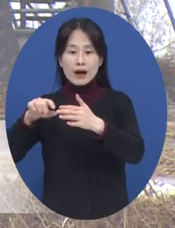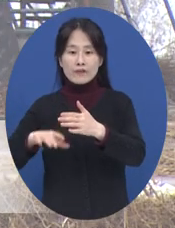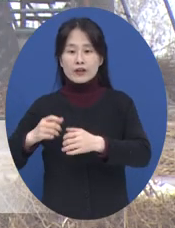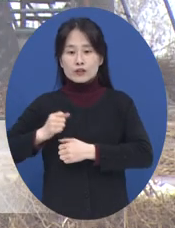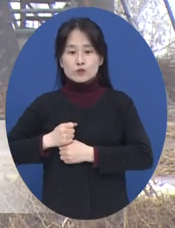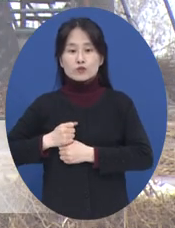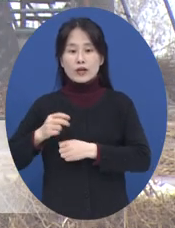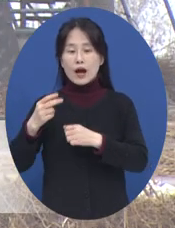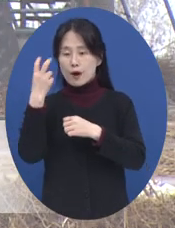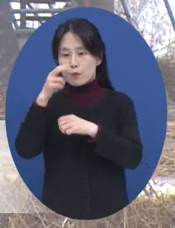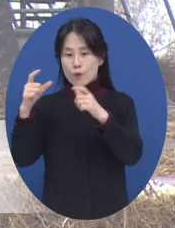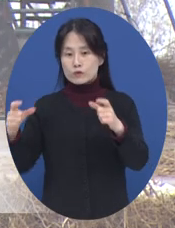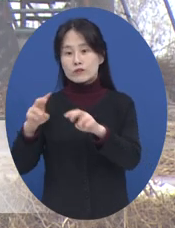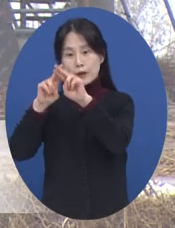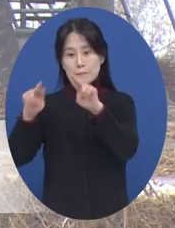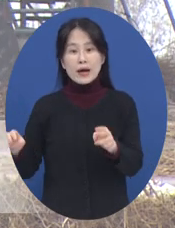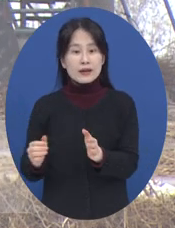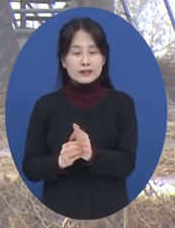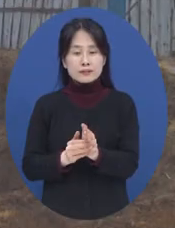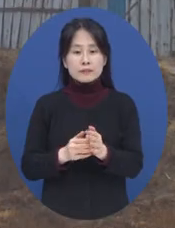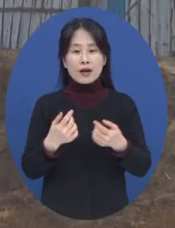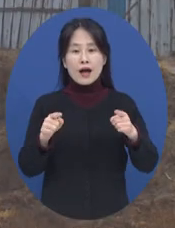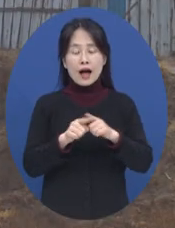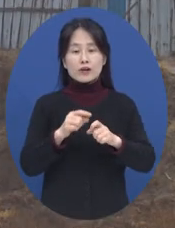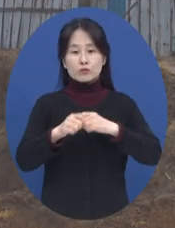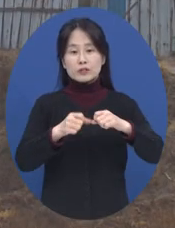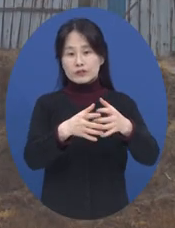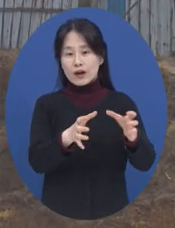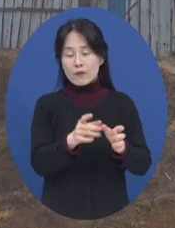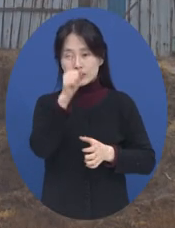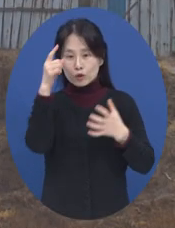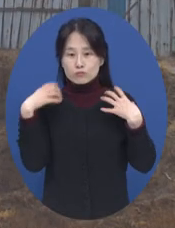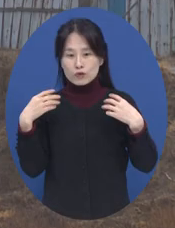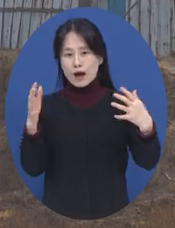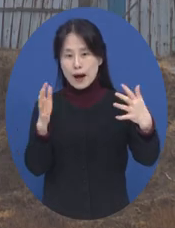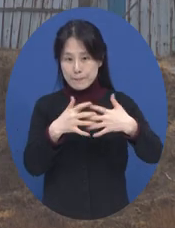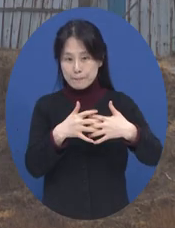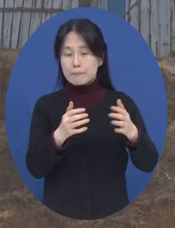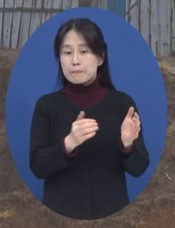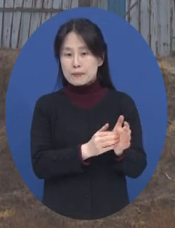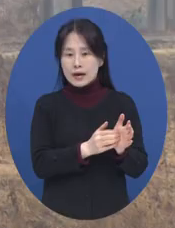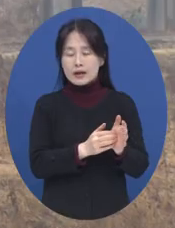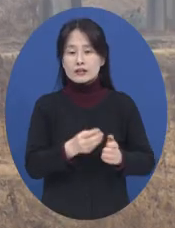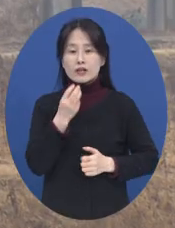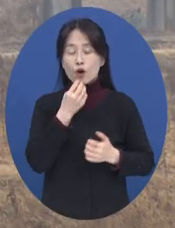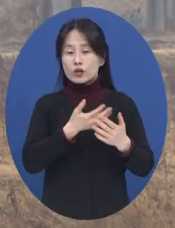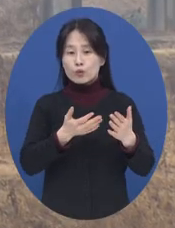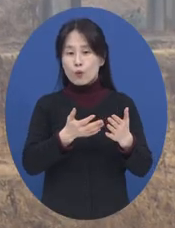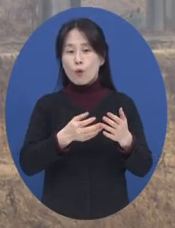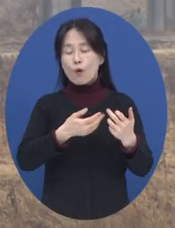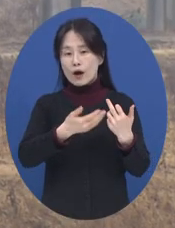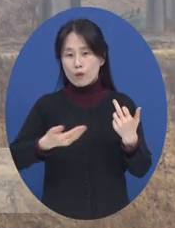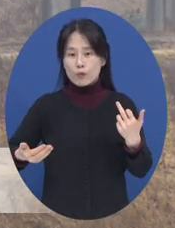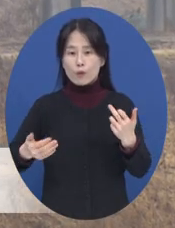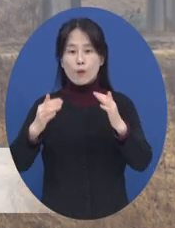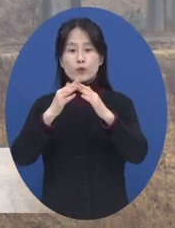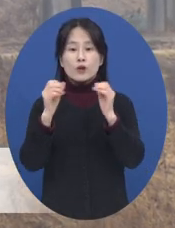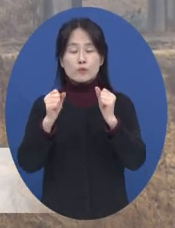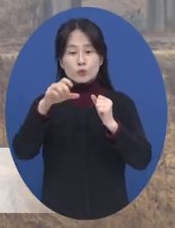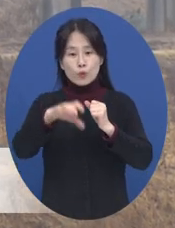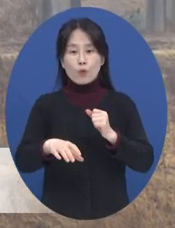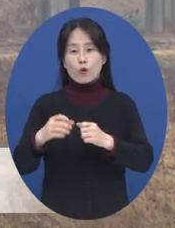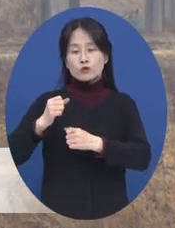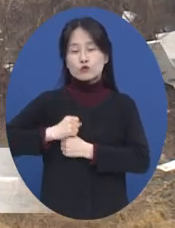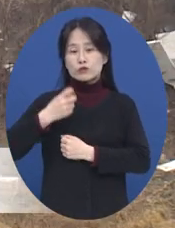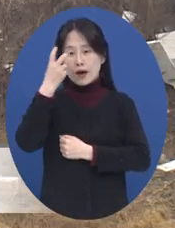돈의 군사시설 보호구역 이 해제 됐습니다 더불어 민주당과 정부가 당정협의를 통해 경기도와 강원도 전라북도